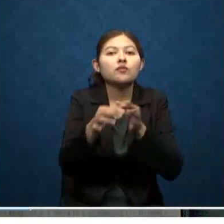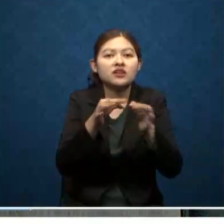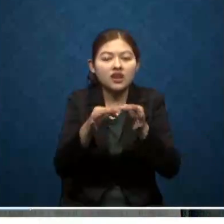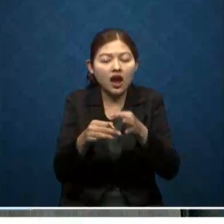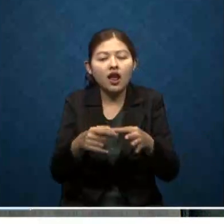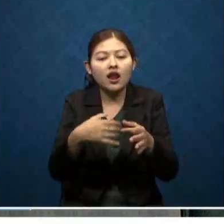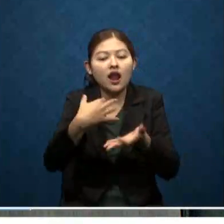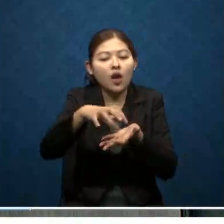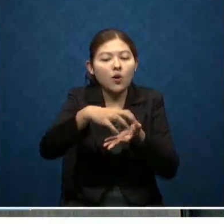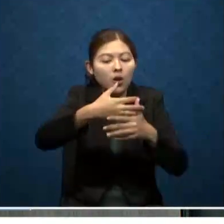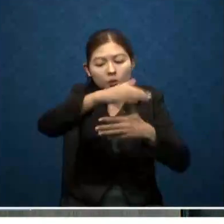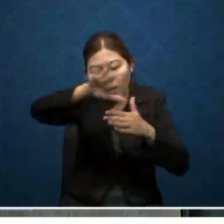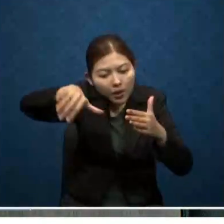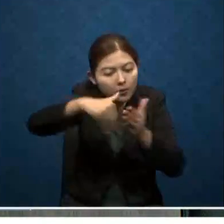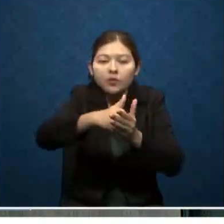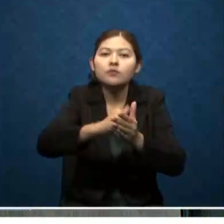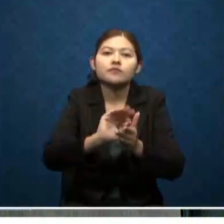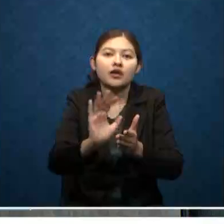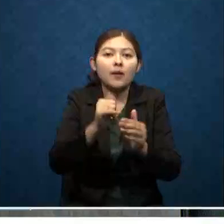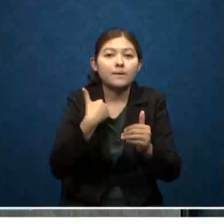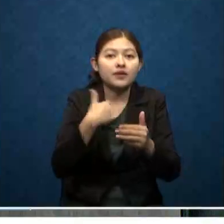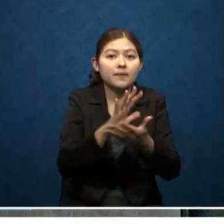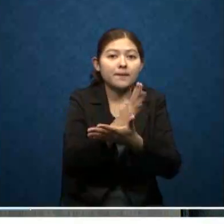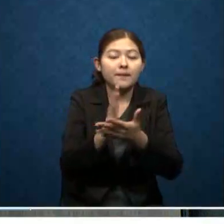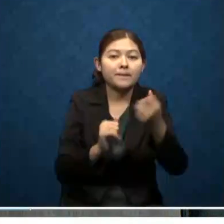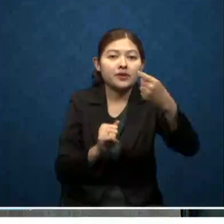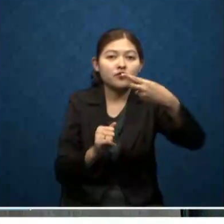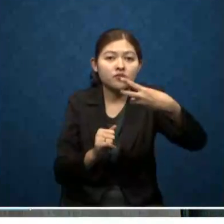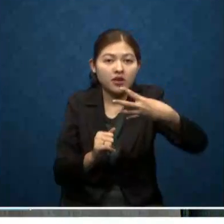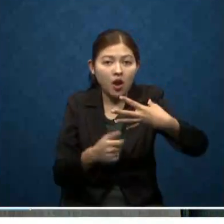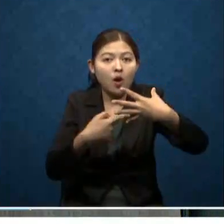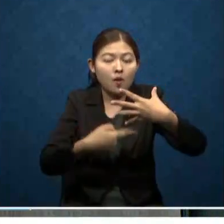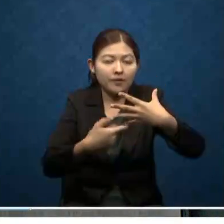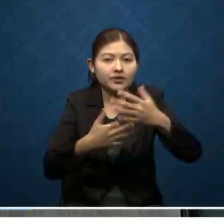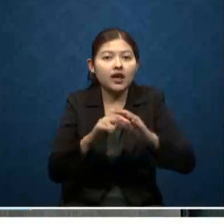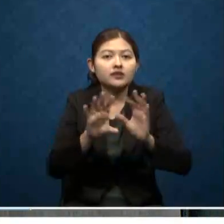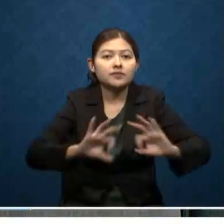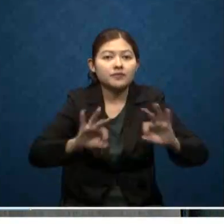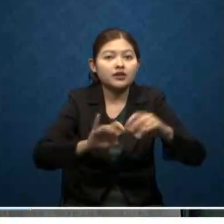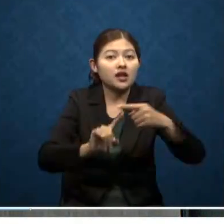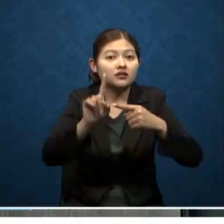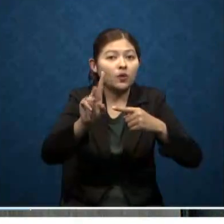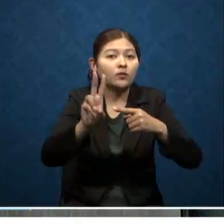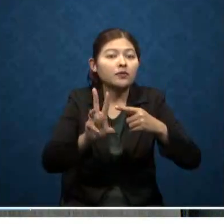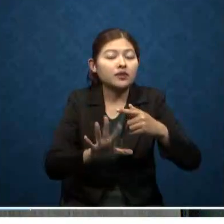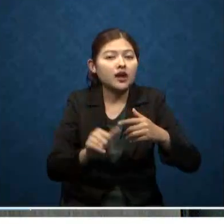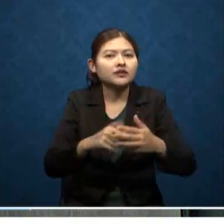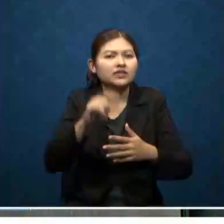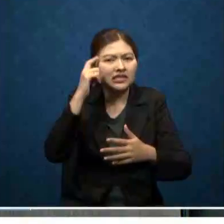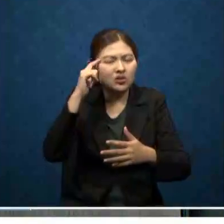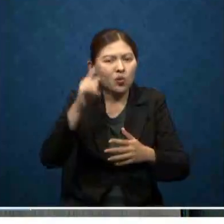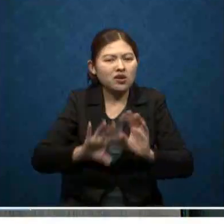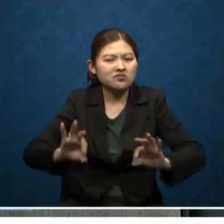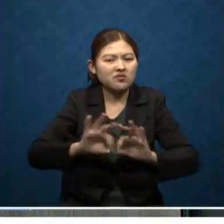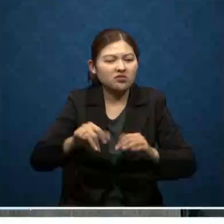ทั้งหมดนะครับที่ผมบอกว่ามี 6ประเด็นปฏิรูปแล้วเรียงตามลำดับความสำคัญแต่ความสำเร็จดูเหมือนจะเรียงจากลำดับ 6ไปถึง